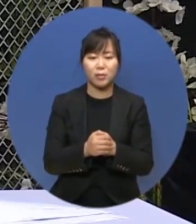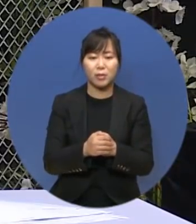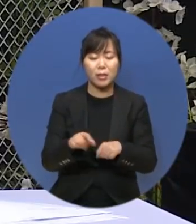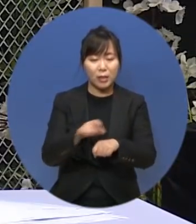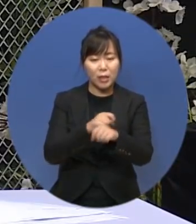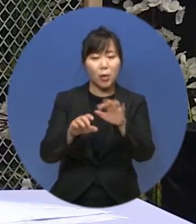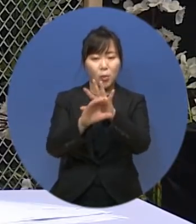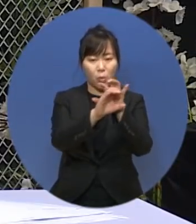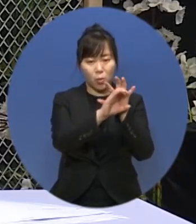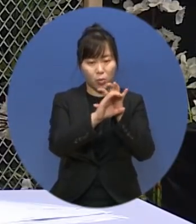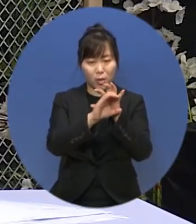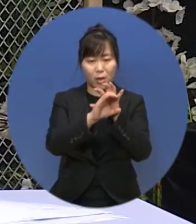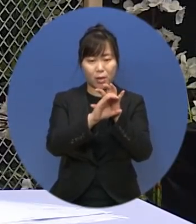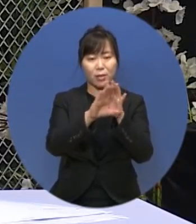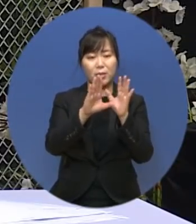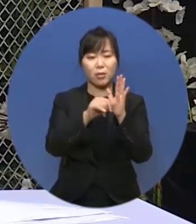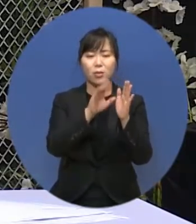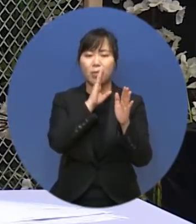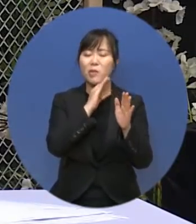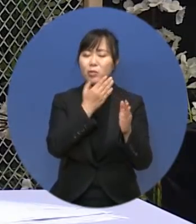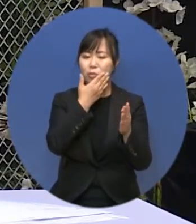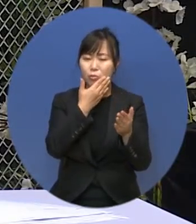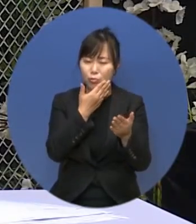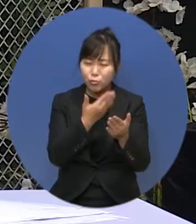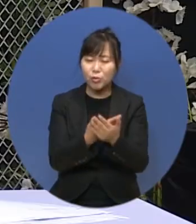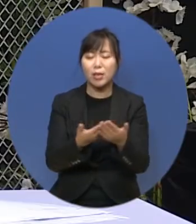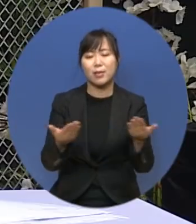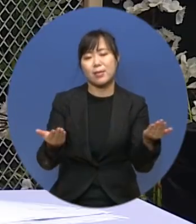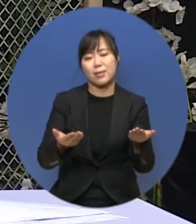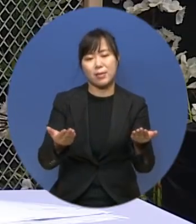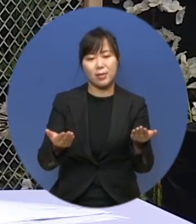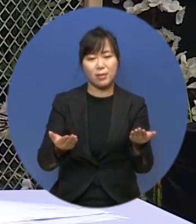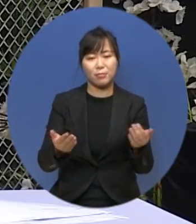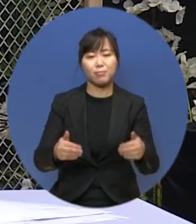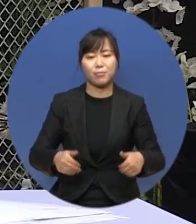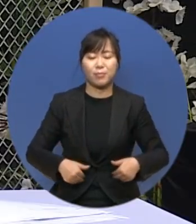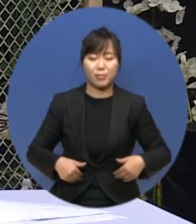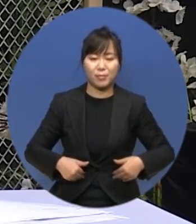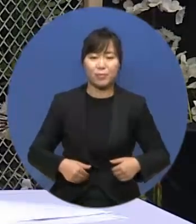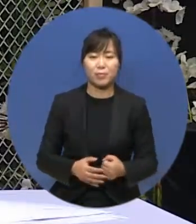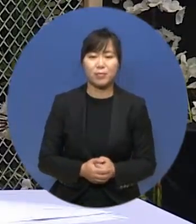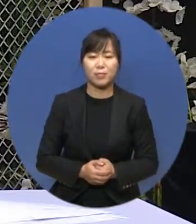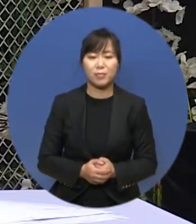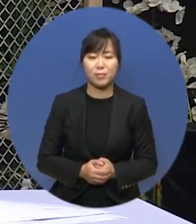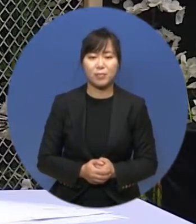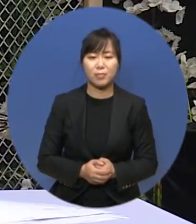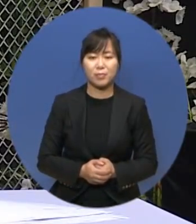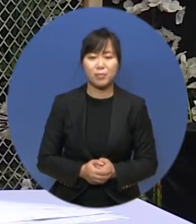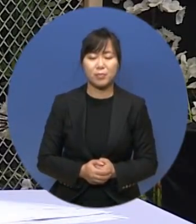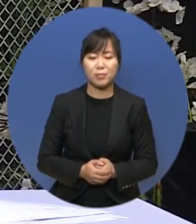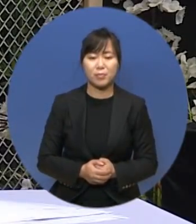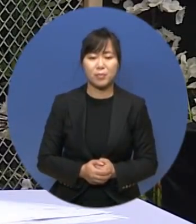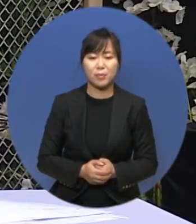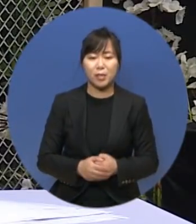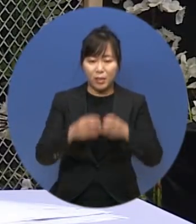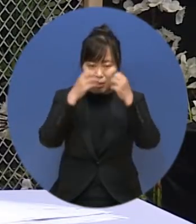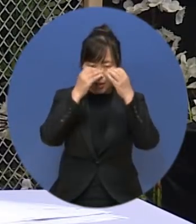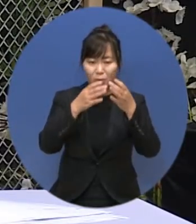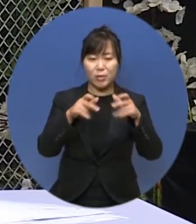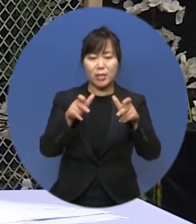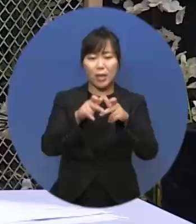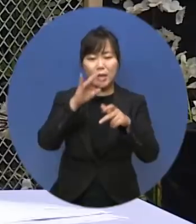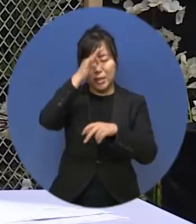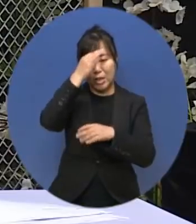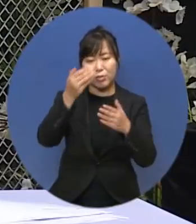특히 이제 코로나 시대에 굉장히 중요한 일들을 해야 되는데 그 새로운 장애인